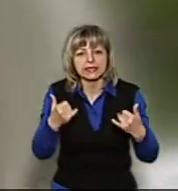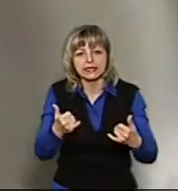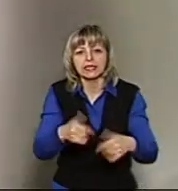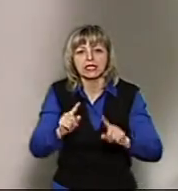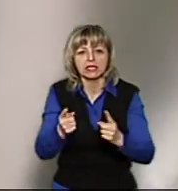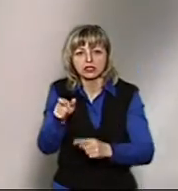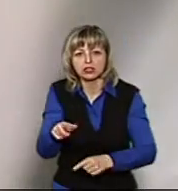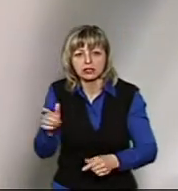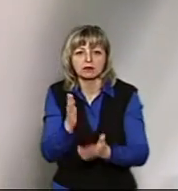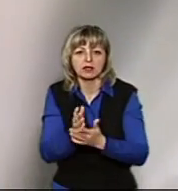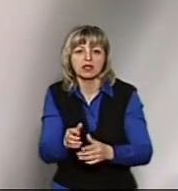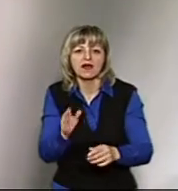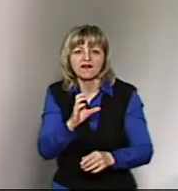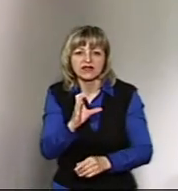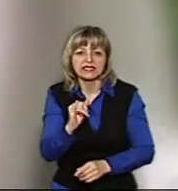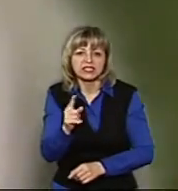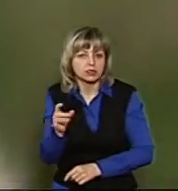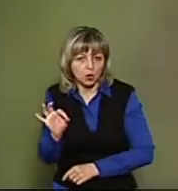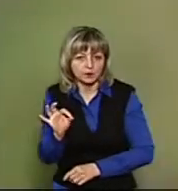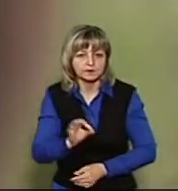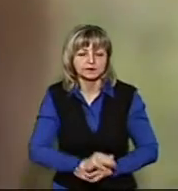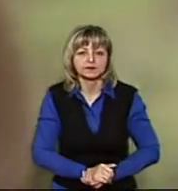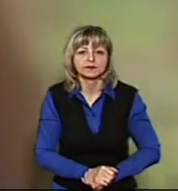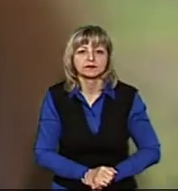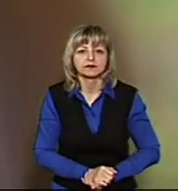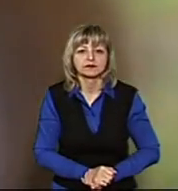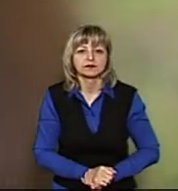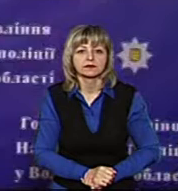затримані перебувають в ізоляторі тимчасового тримання.